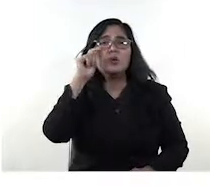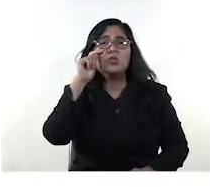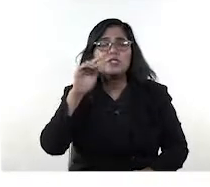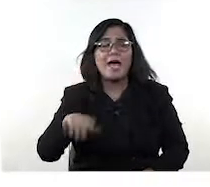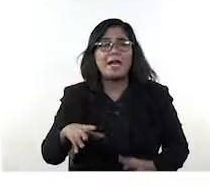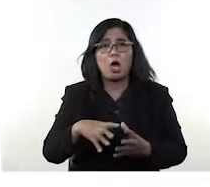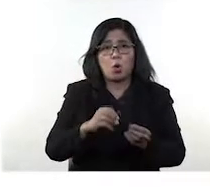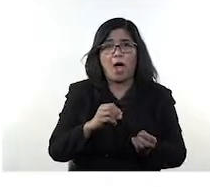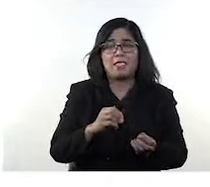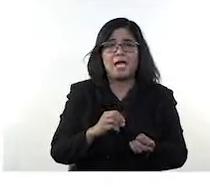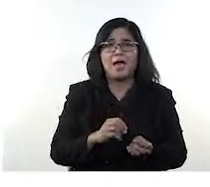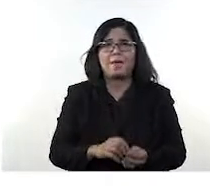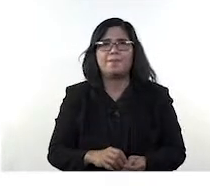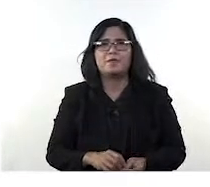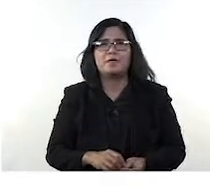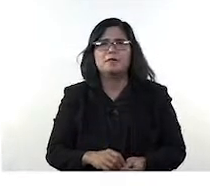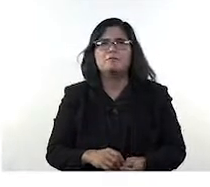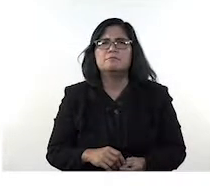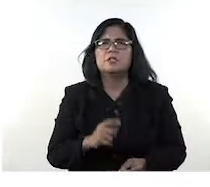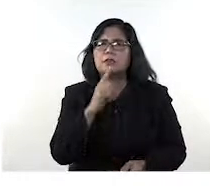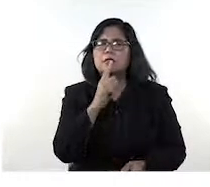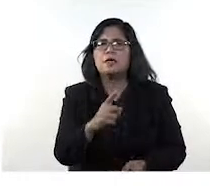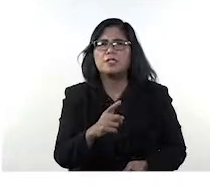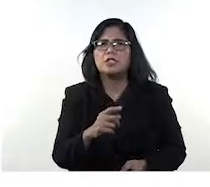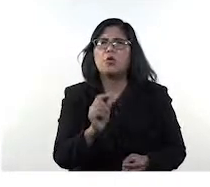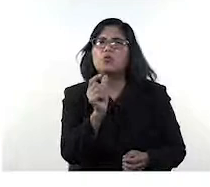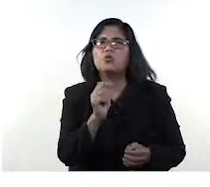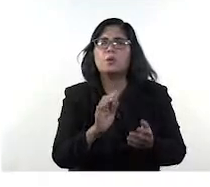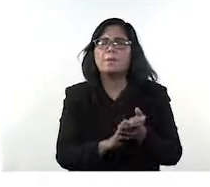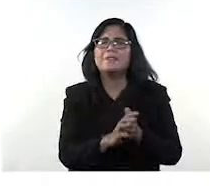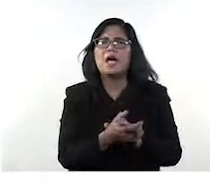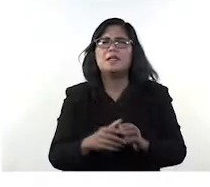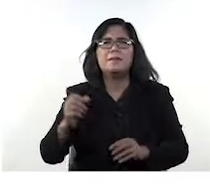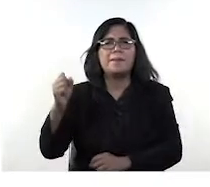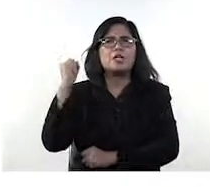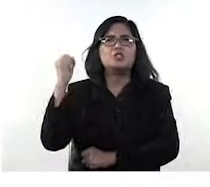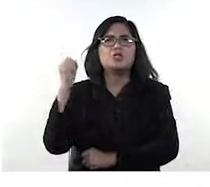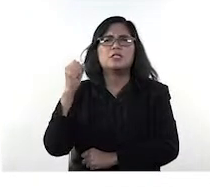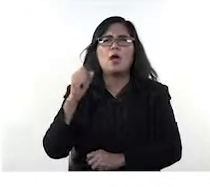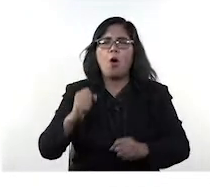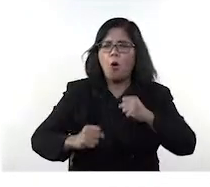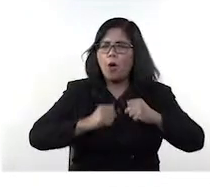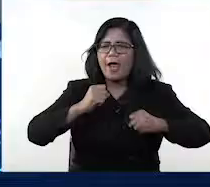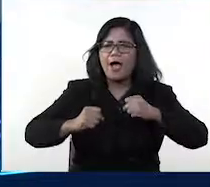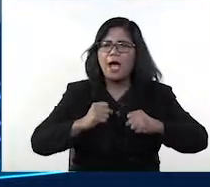rohaninya ini dia tegangkan untuk menjadi prajurit olahragawan dan